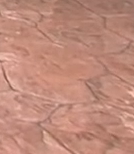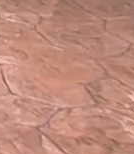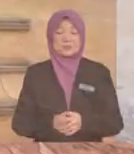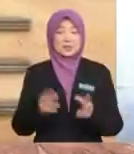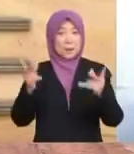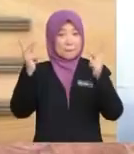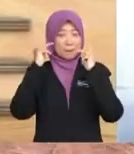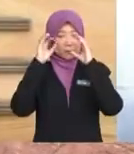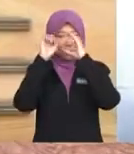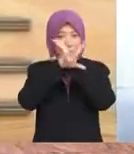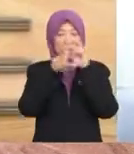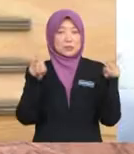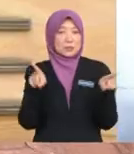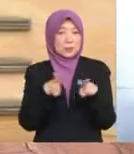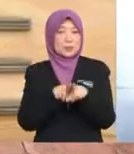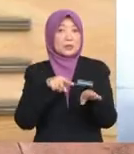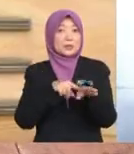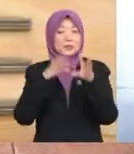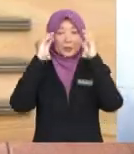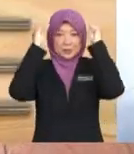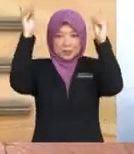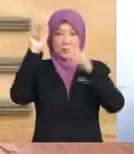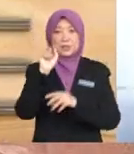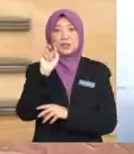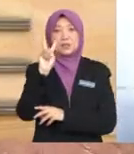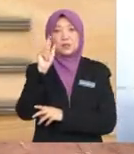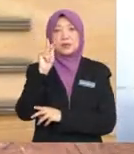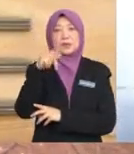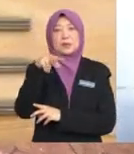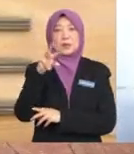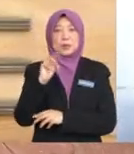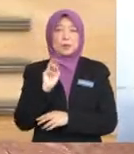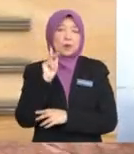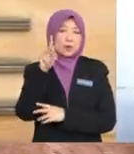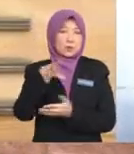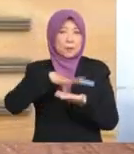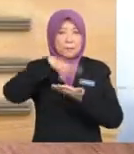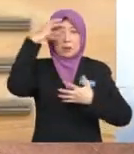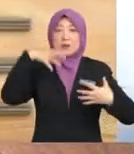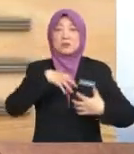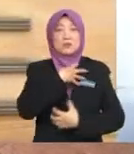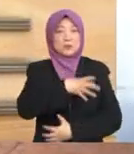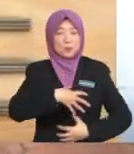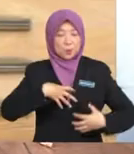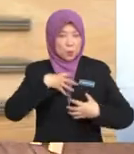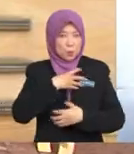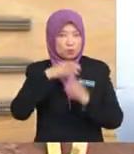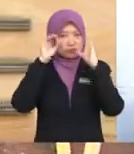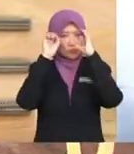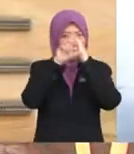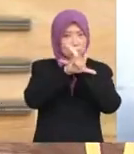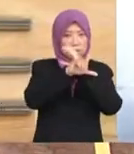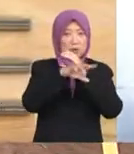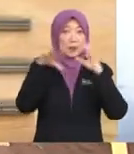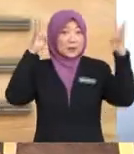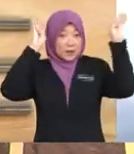Kembali meneroka bersama kami di Didik TV KPM. Pastinya pembelajaran yang menyeronokkan, penerokaan yang serba